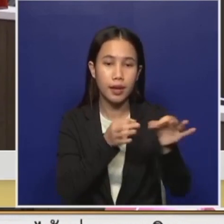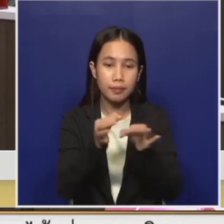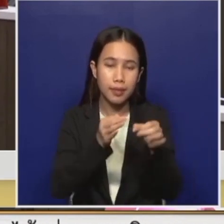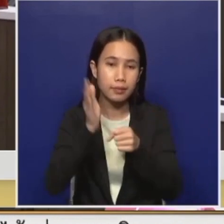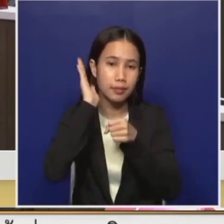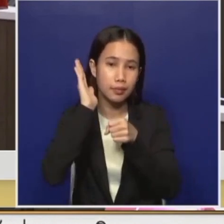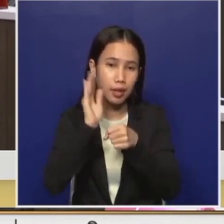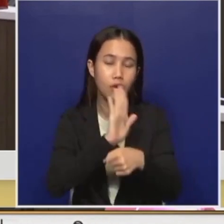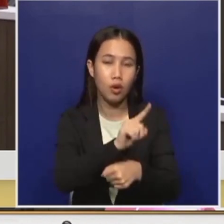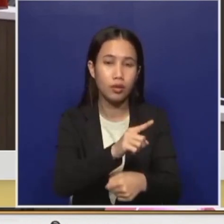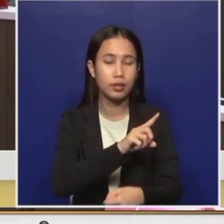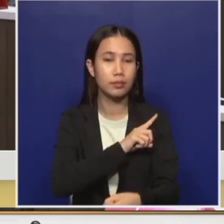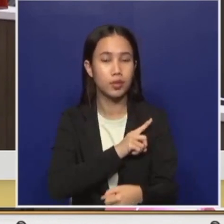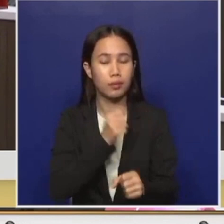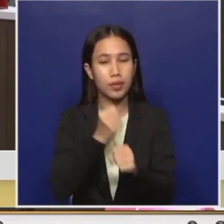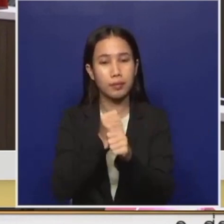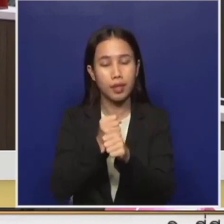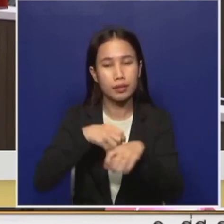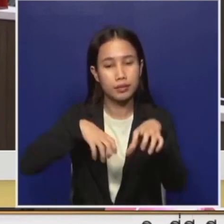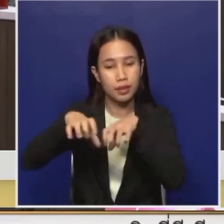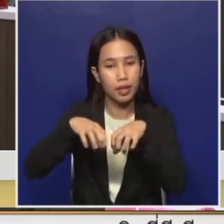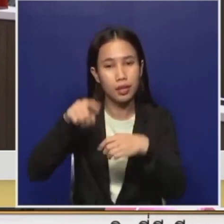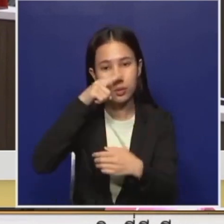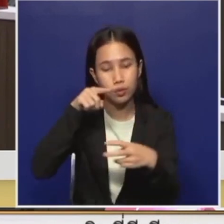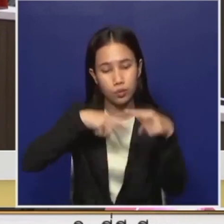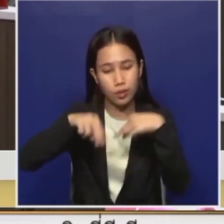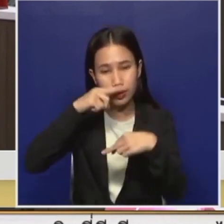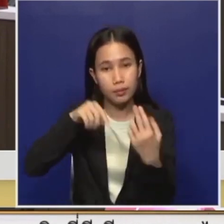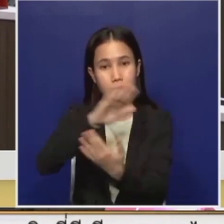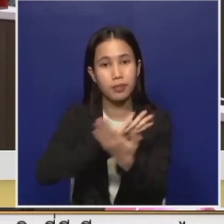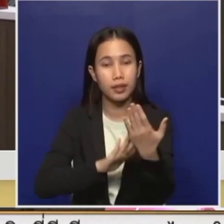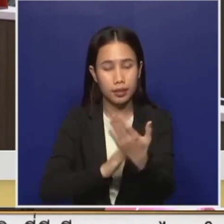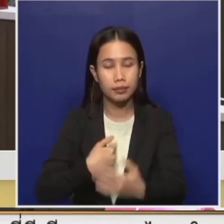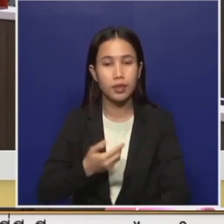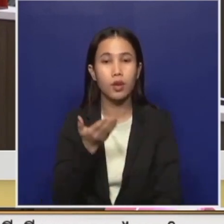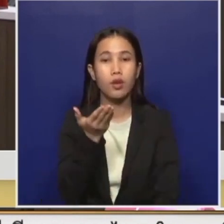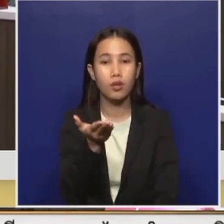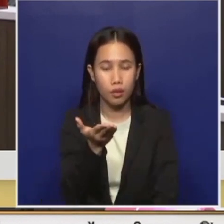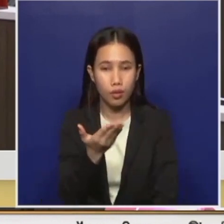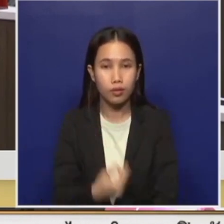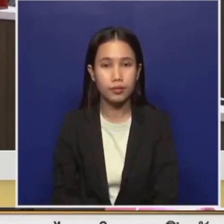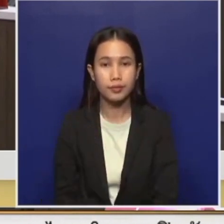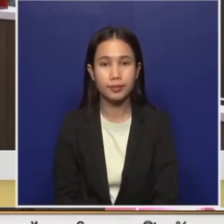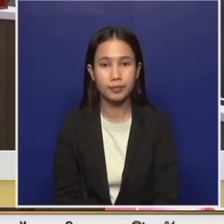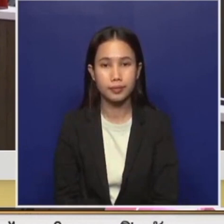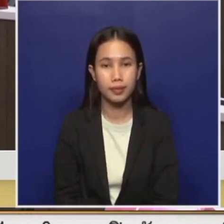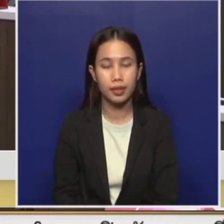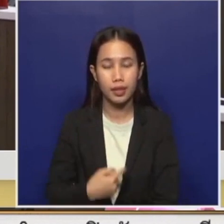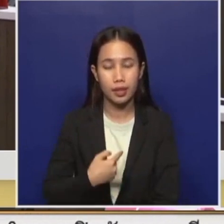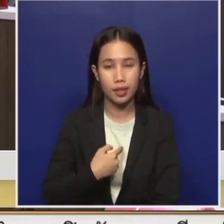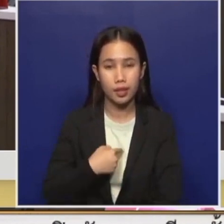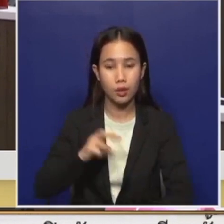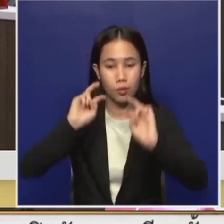ทำหนาที่ของท่านในบหารรชกแผ่นดินผมจะขอยทạทานครันำเอาประเด็นที่เราเกลาวหา